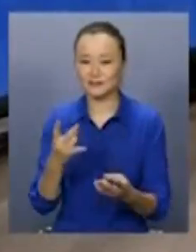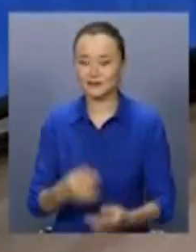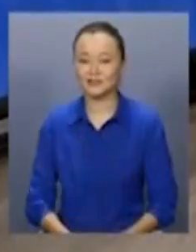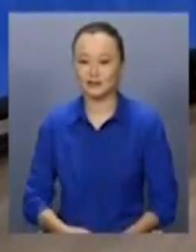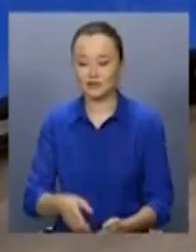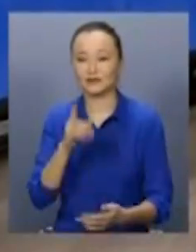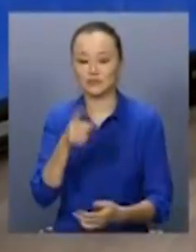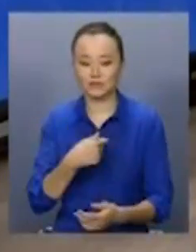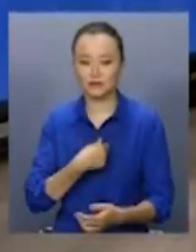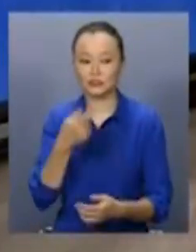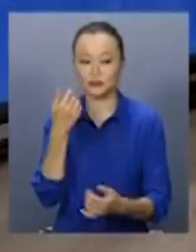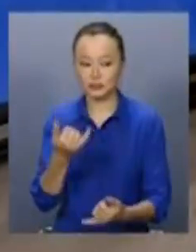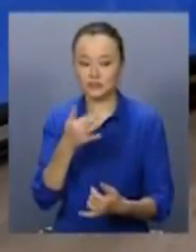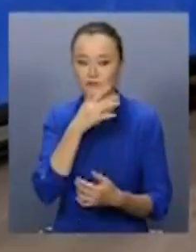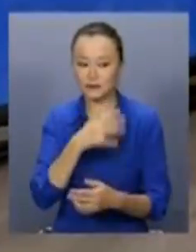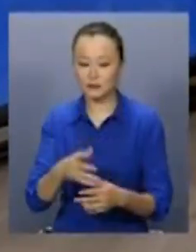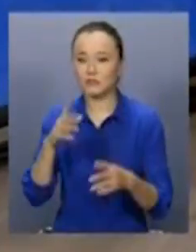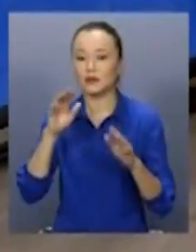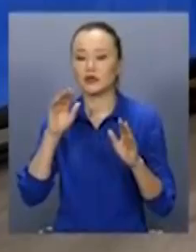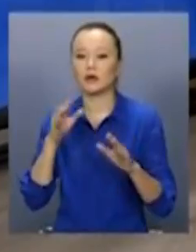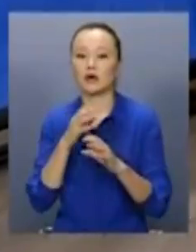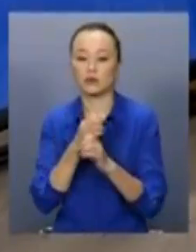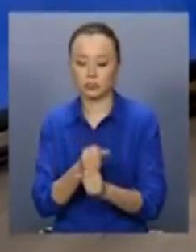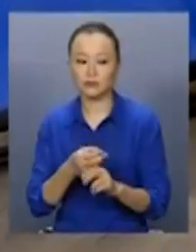Өкінішке қарай дәл қазір біздер уақыт шектеулі болғандықтан